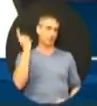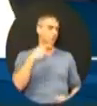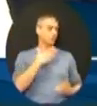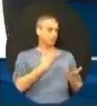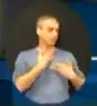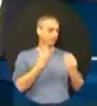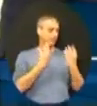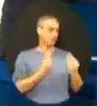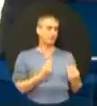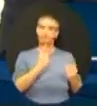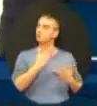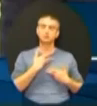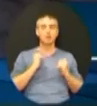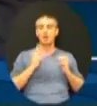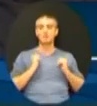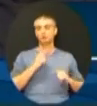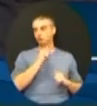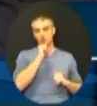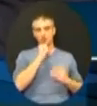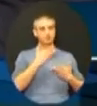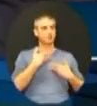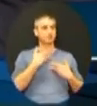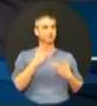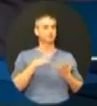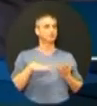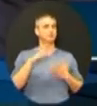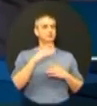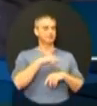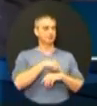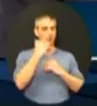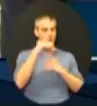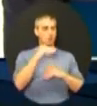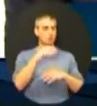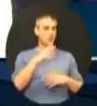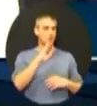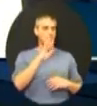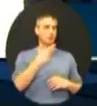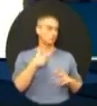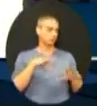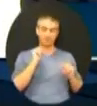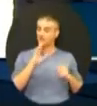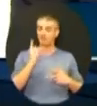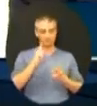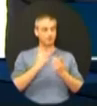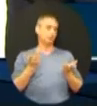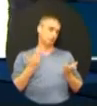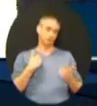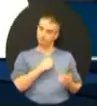את אתה רוצה לאמץ מה שנוח לך אתה לא רוצה לאמץ סיבת כונה נוח